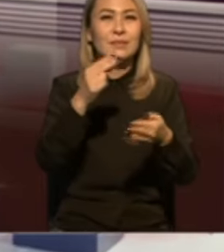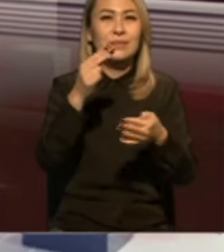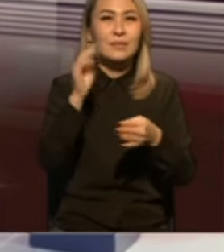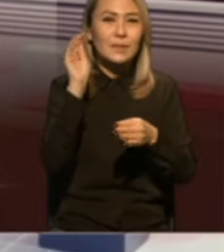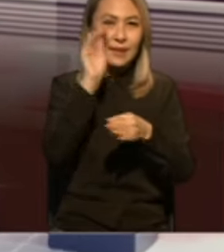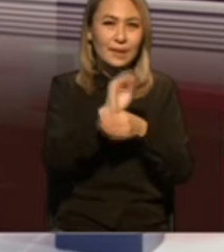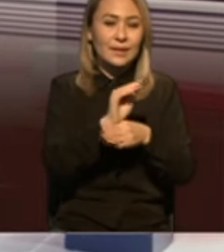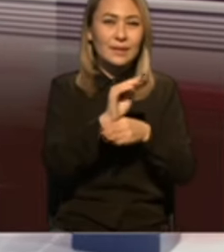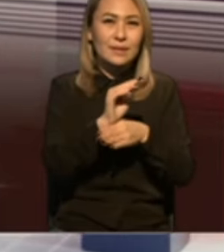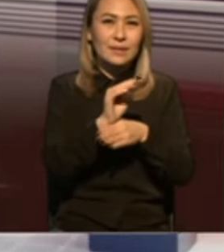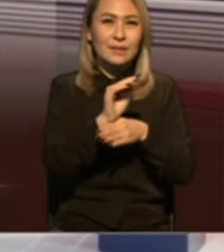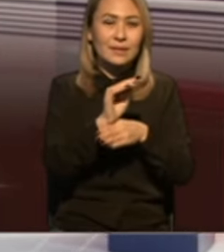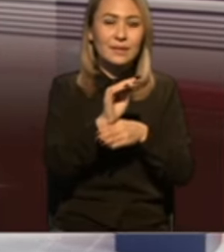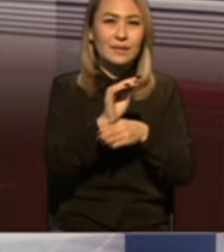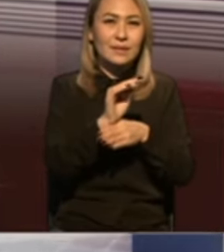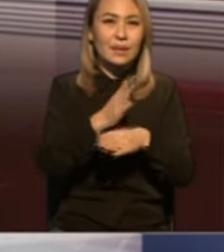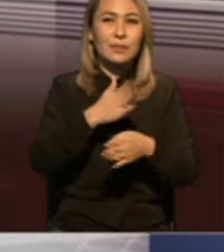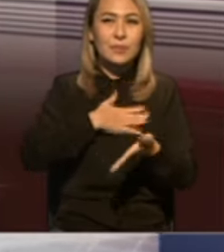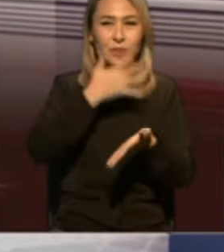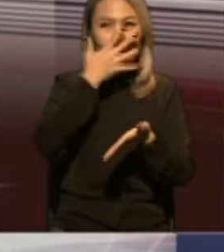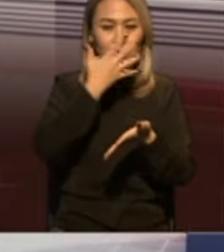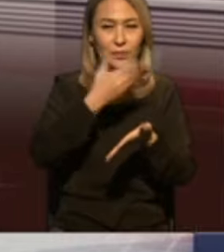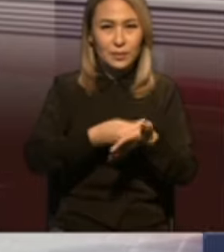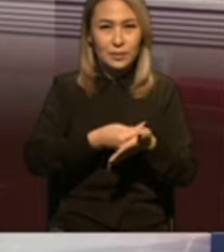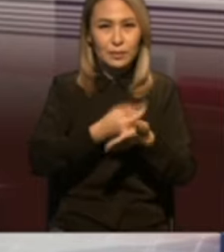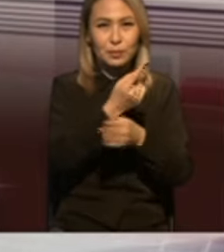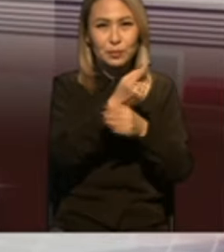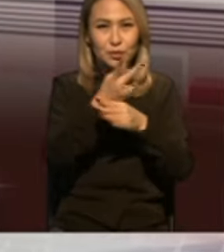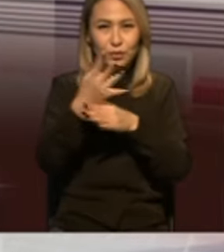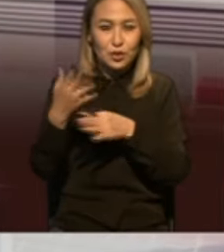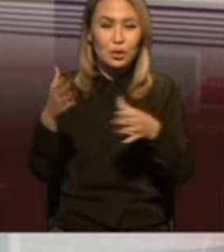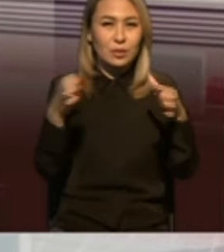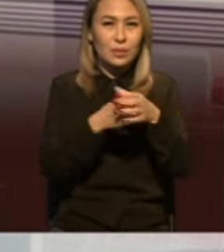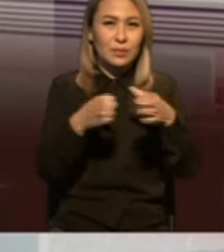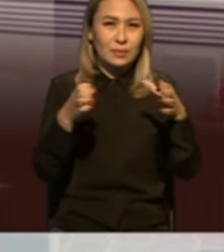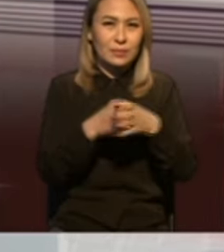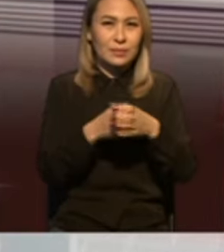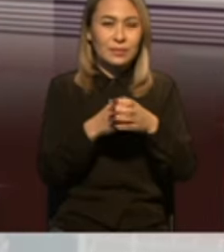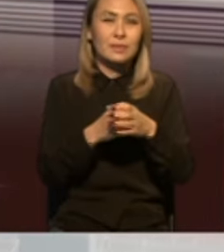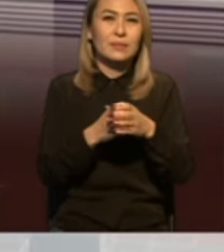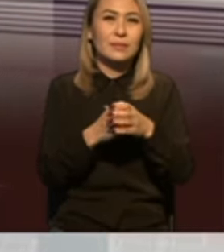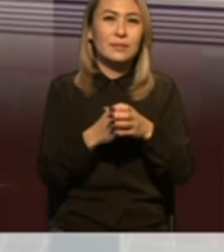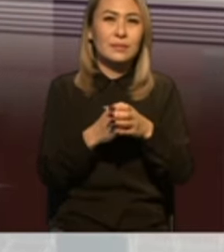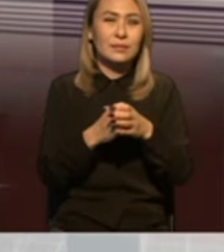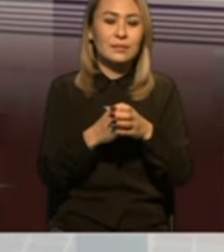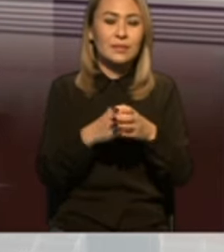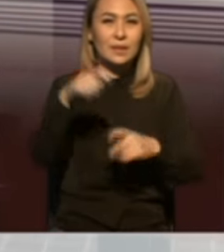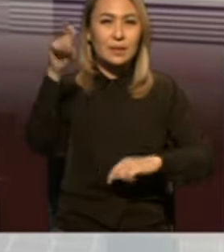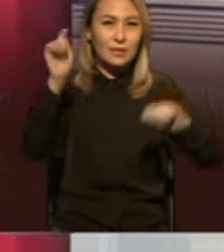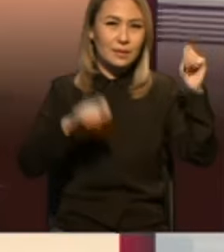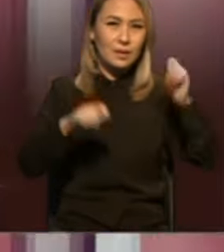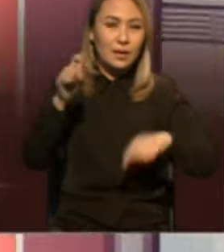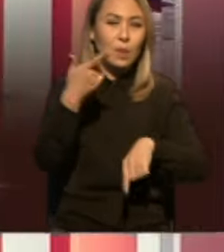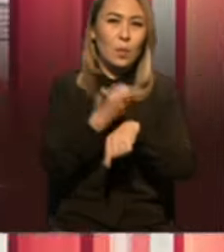Дегенмен мен де осы өзім бірнеше топтарымыз бар. Сол жерде бүгінгі саммит